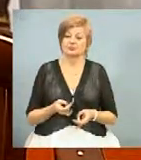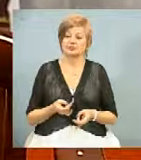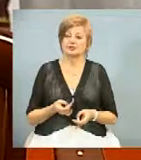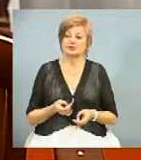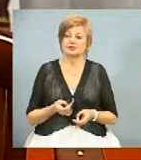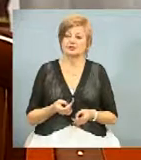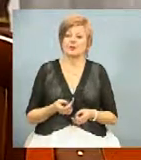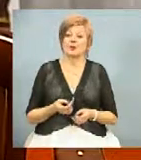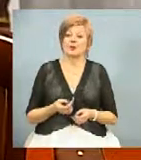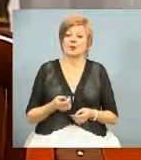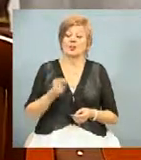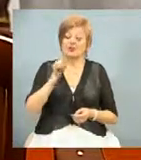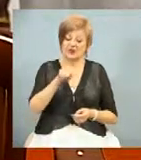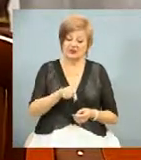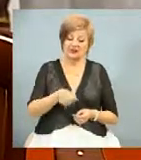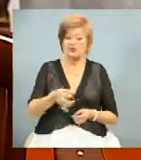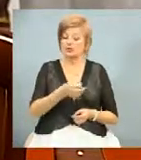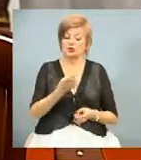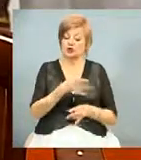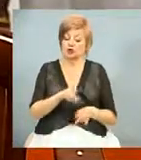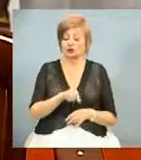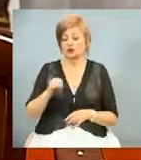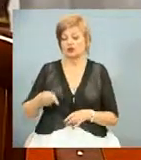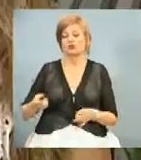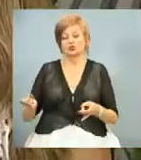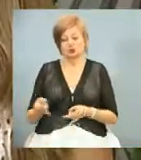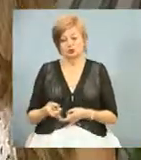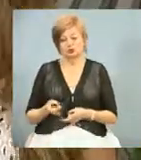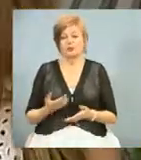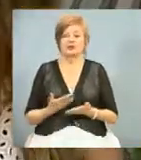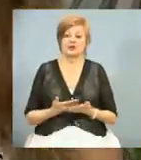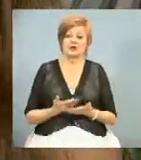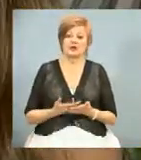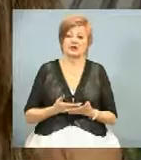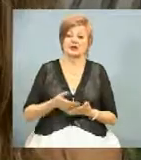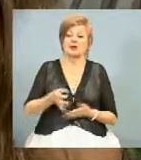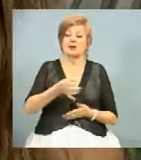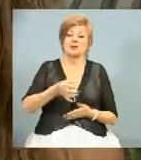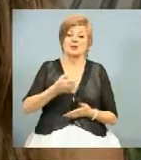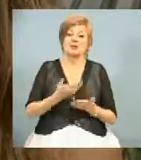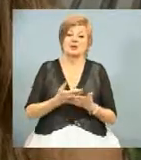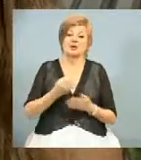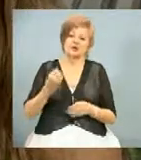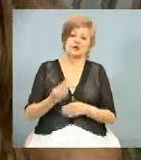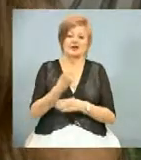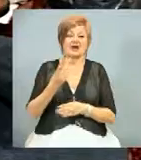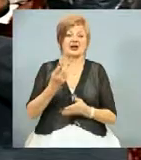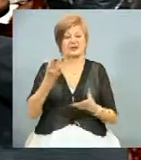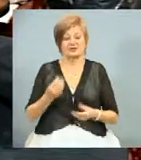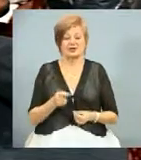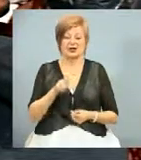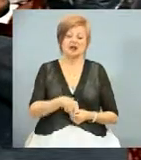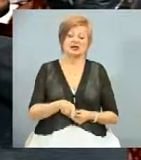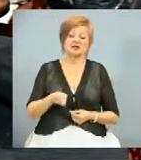наприклад, цю таблетку не треба, а цю треба. І, наприклад, там, цю пігулку там, пити там, двічі на день, там, цю там, тричі